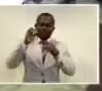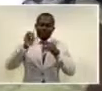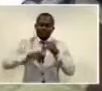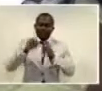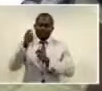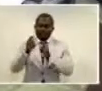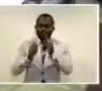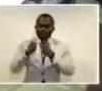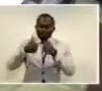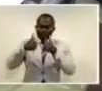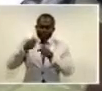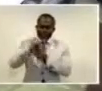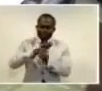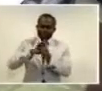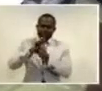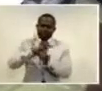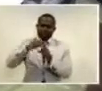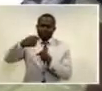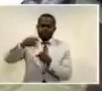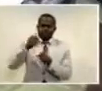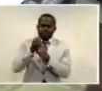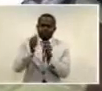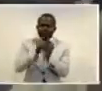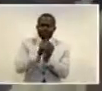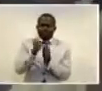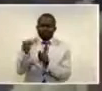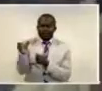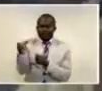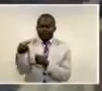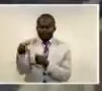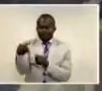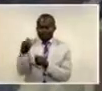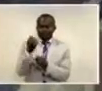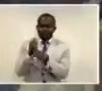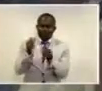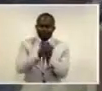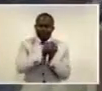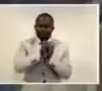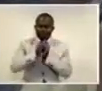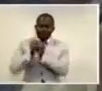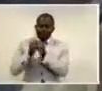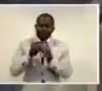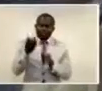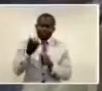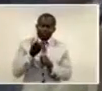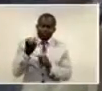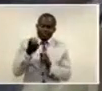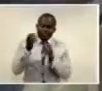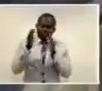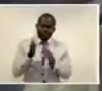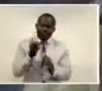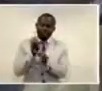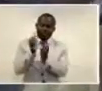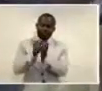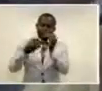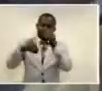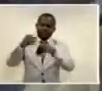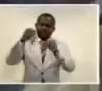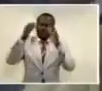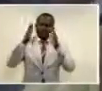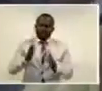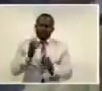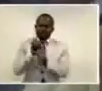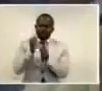y'amata meza yujuje ubuziranenge twakoranye n'amakoperative dukorana na transporters dukorana na traders dukorana